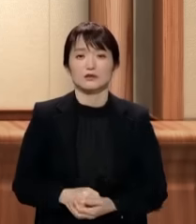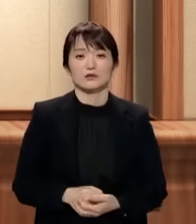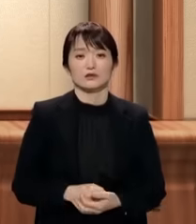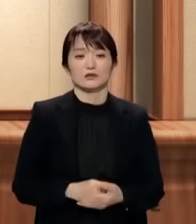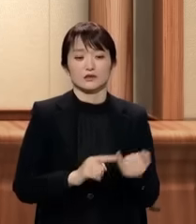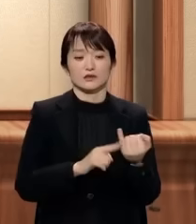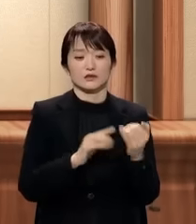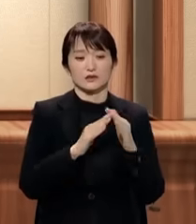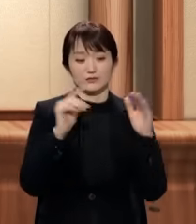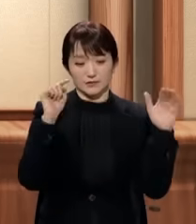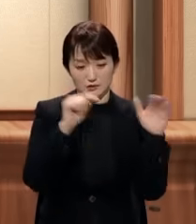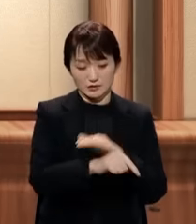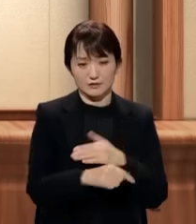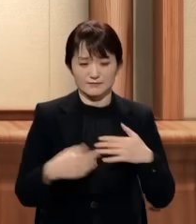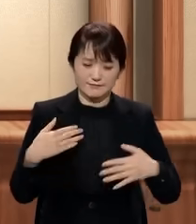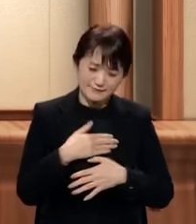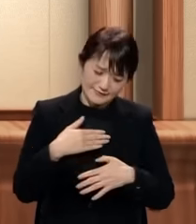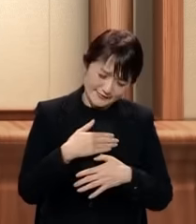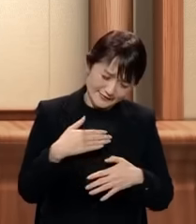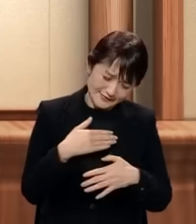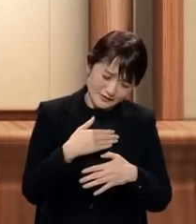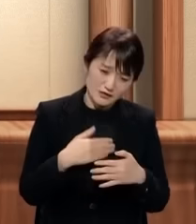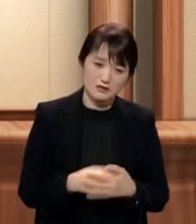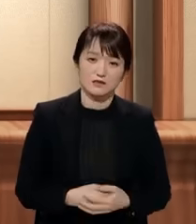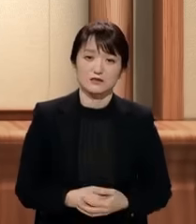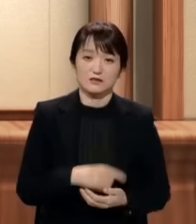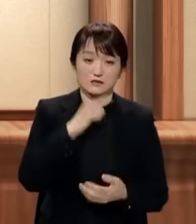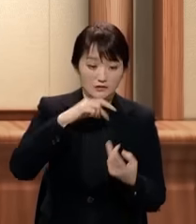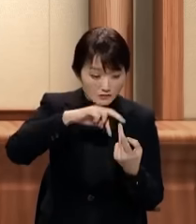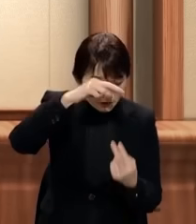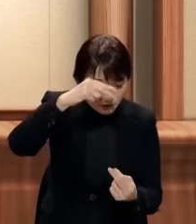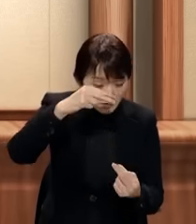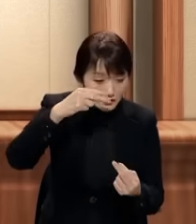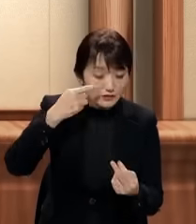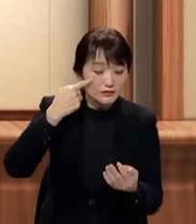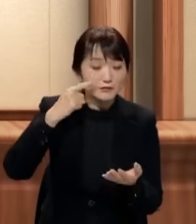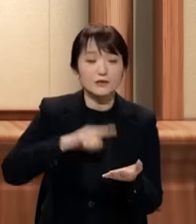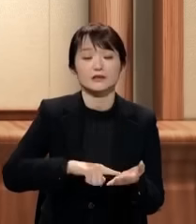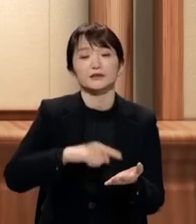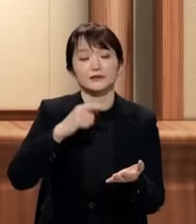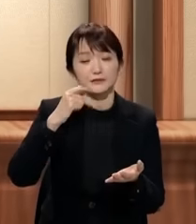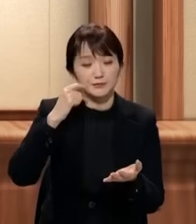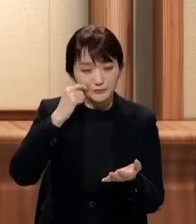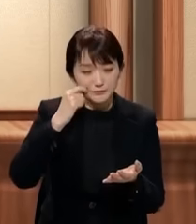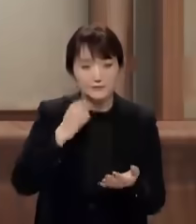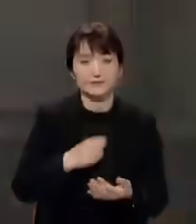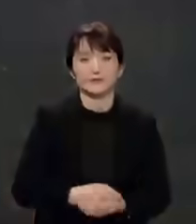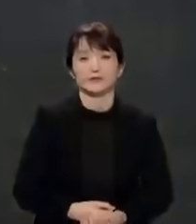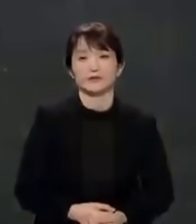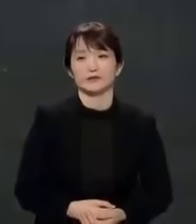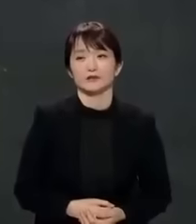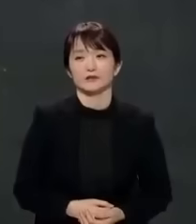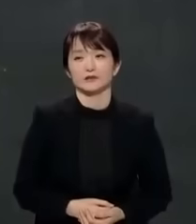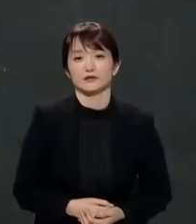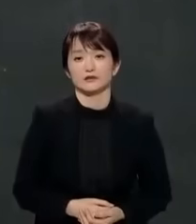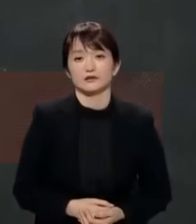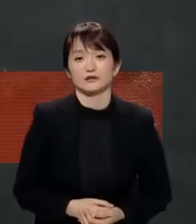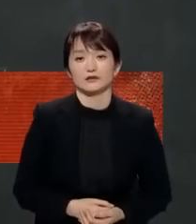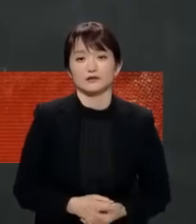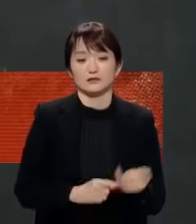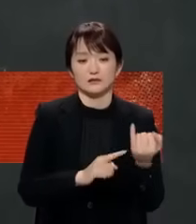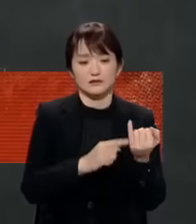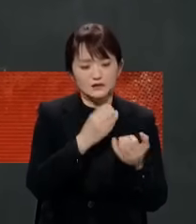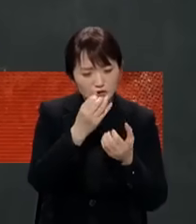씻고 막 이런 일 당했다는 것 때문에 다 씻고 해서 DNA 반응이 나오지 않았을 가능성도 있지만 지금이 진술도 좀